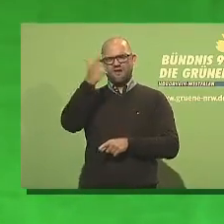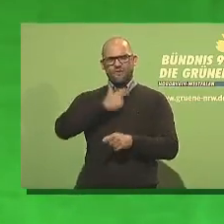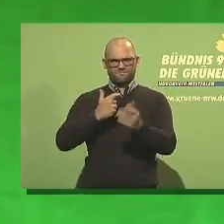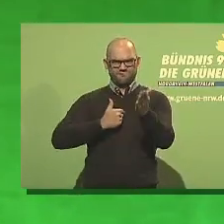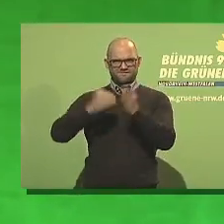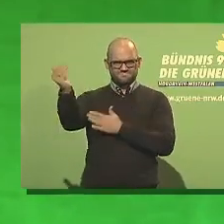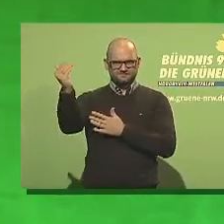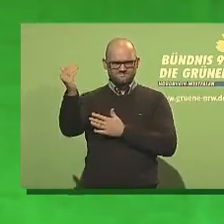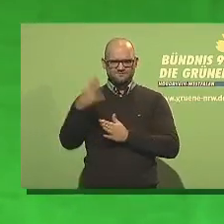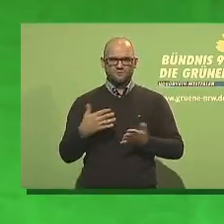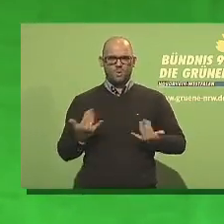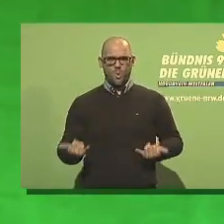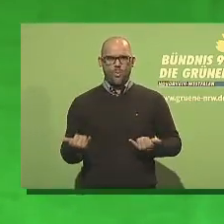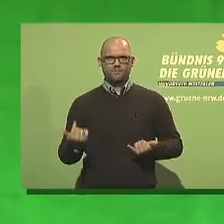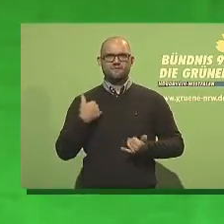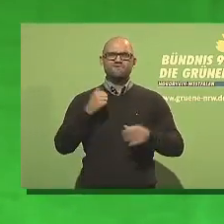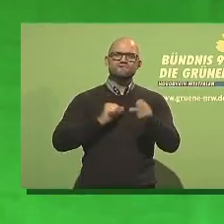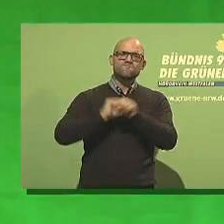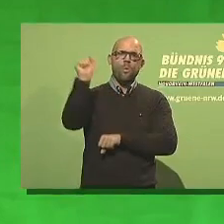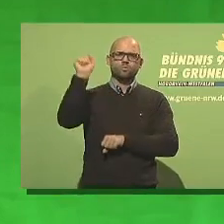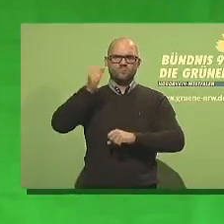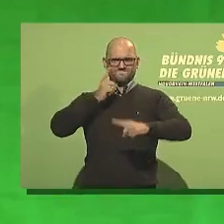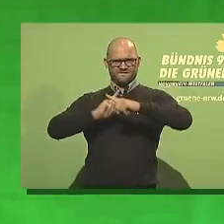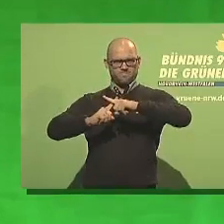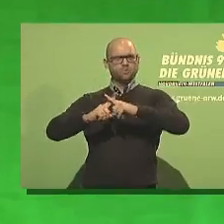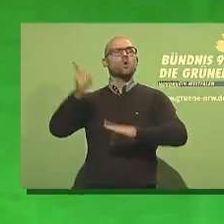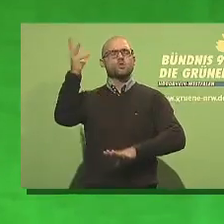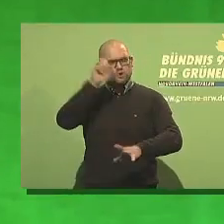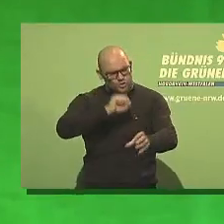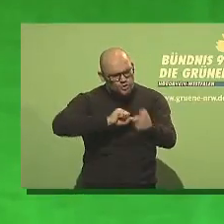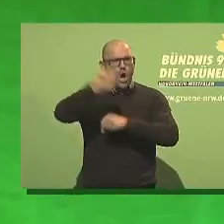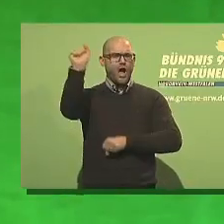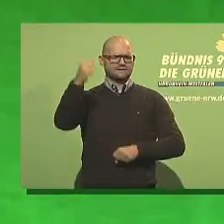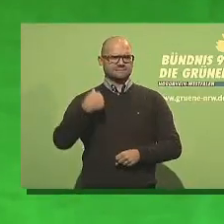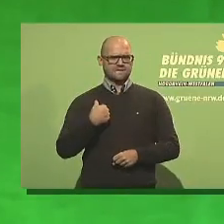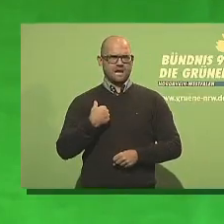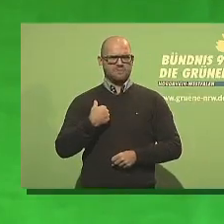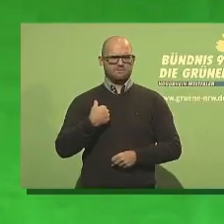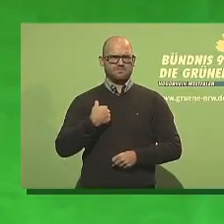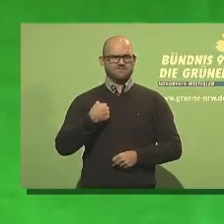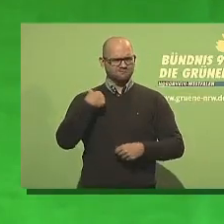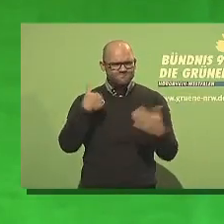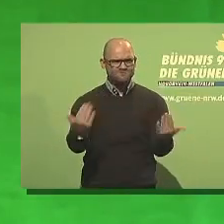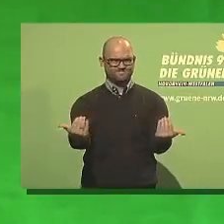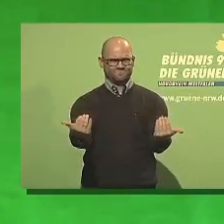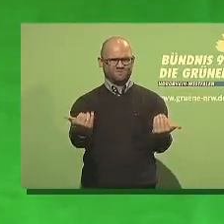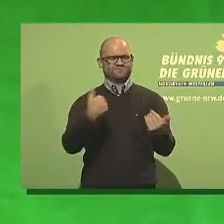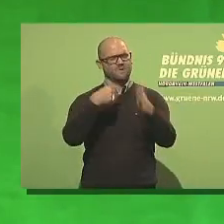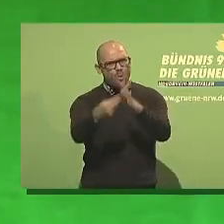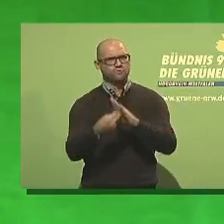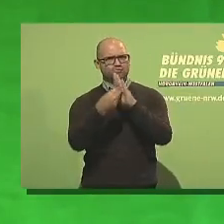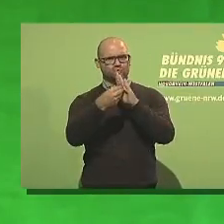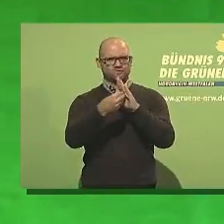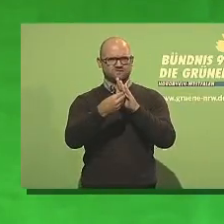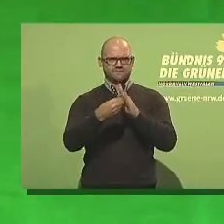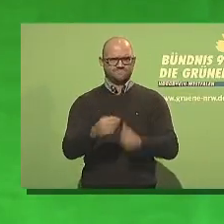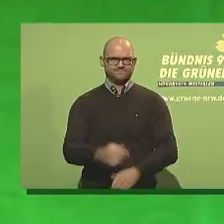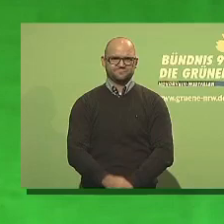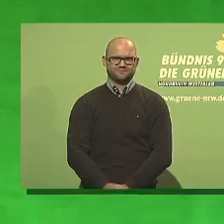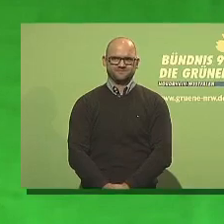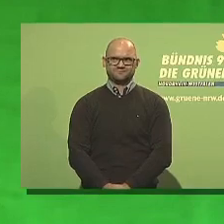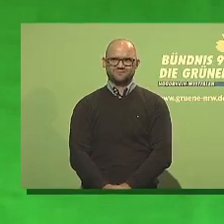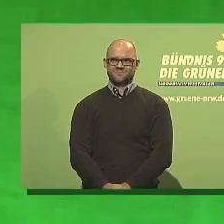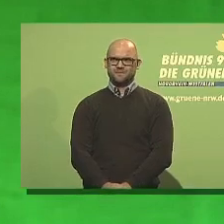für heute verweigert haben, wage ich es heute, um eure Unterstützung für Platz 2 der Grünen Landesliste zu